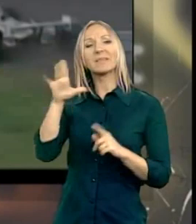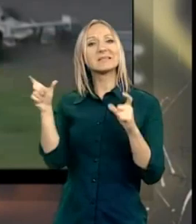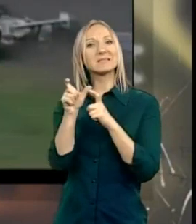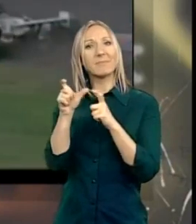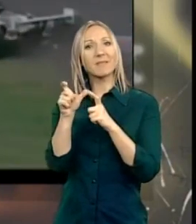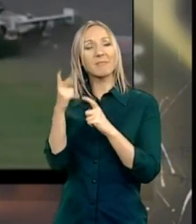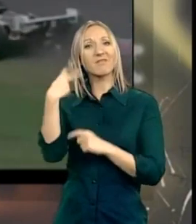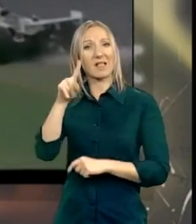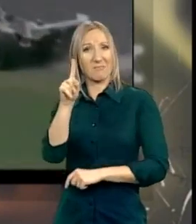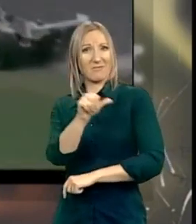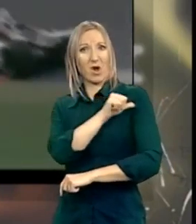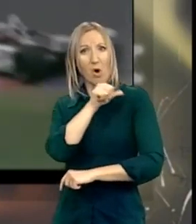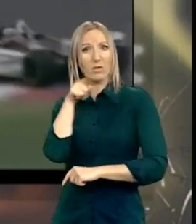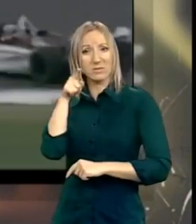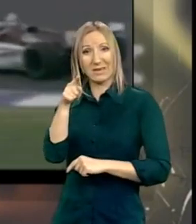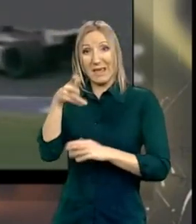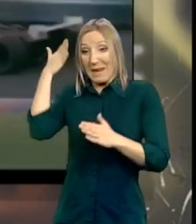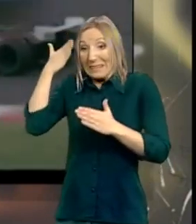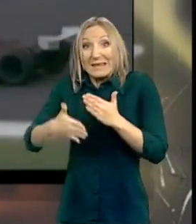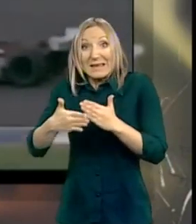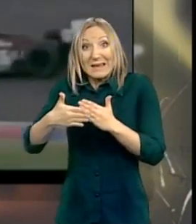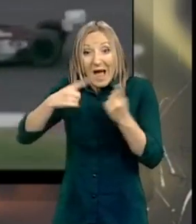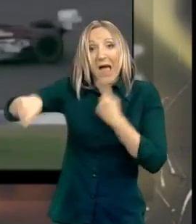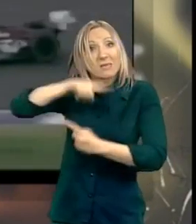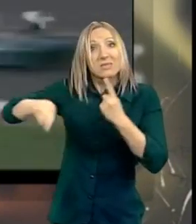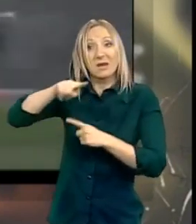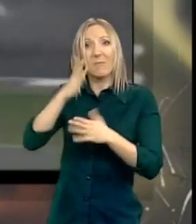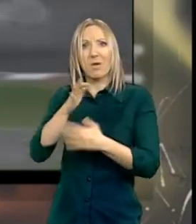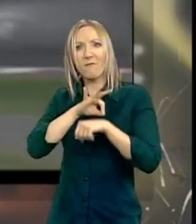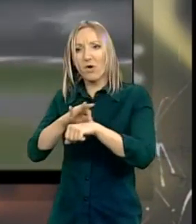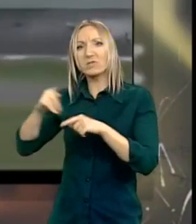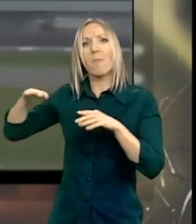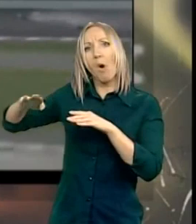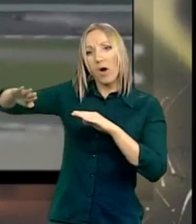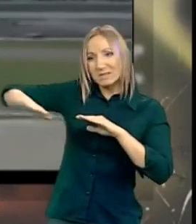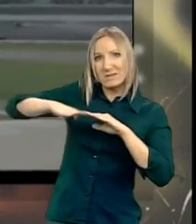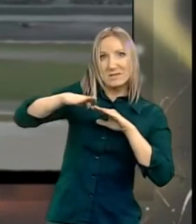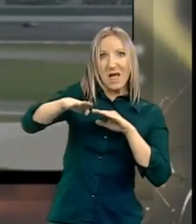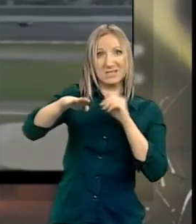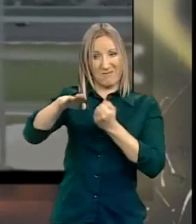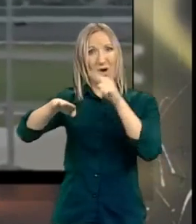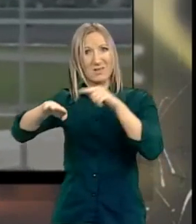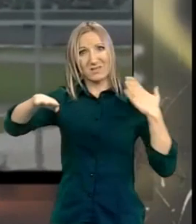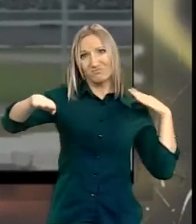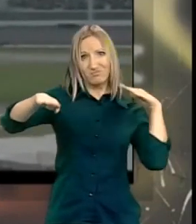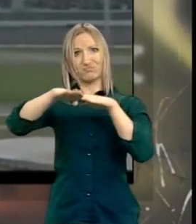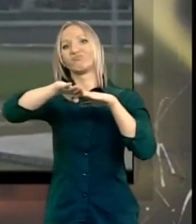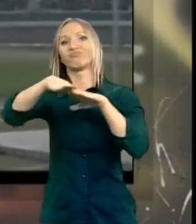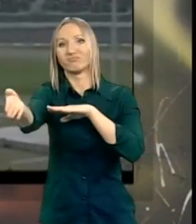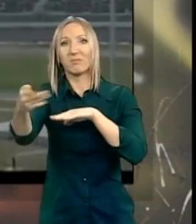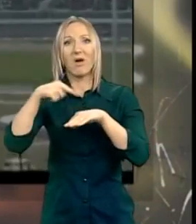septembra 2005. godine. Kod taj trke, dok je bio u vođstvu izlazu iz boksa, na njegov bolje na letu drugi vozač u polju